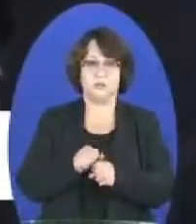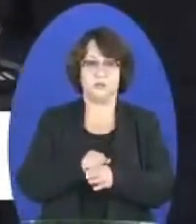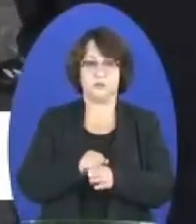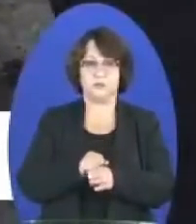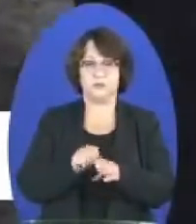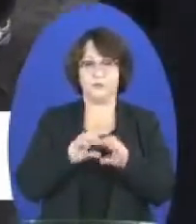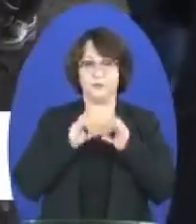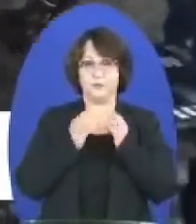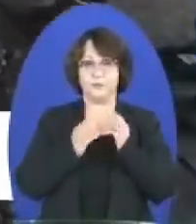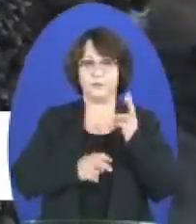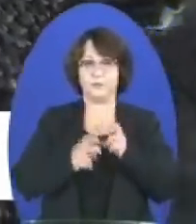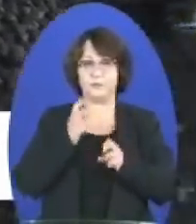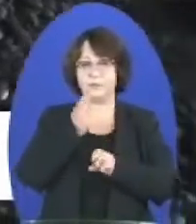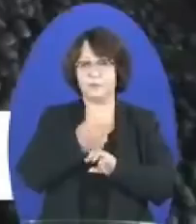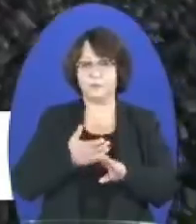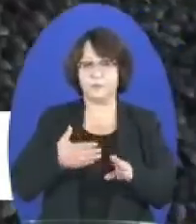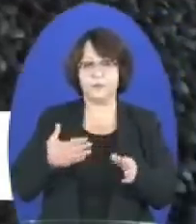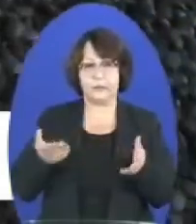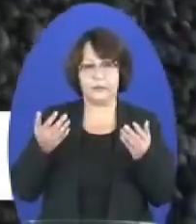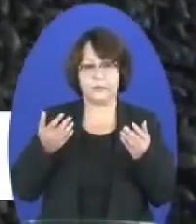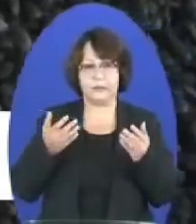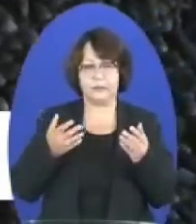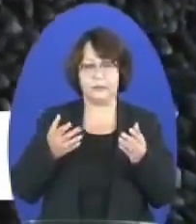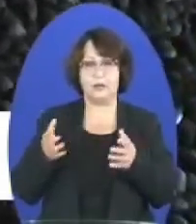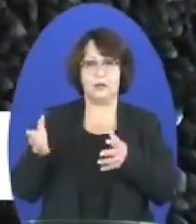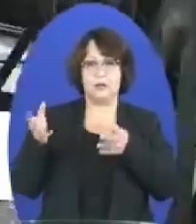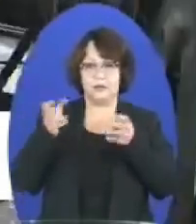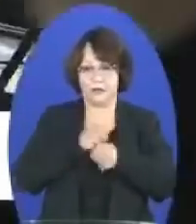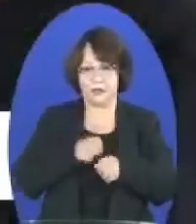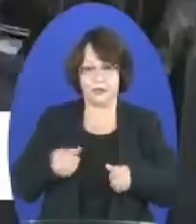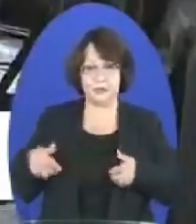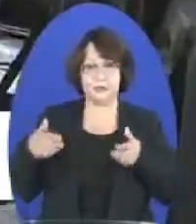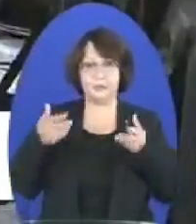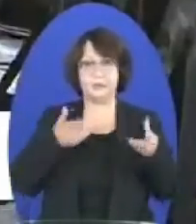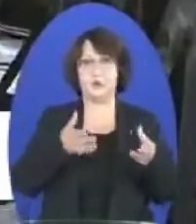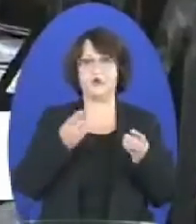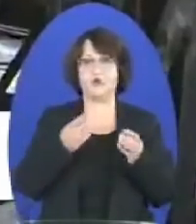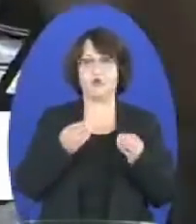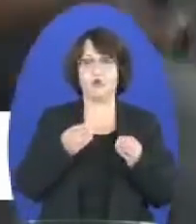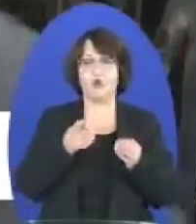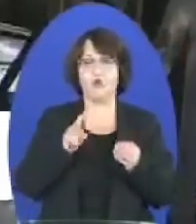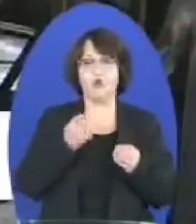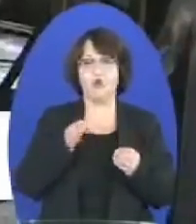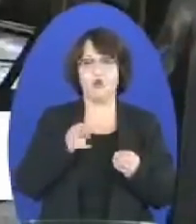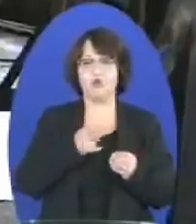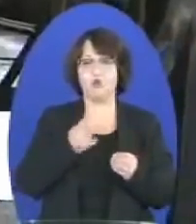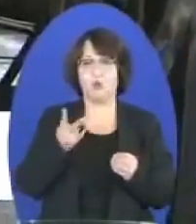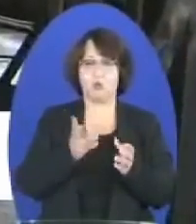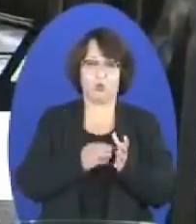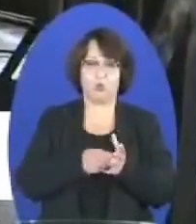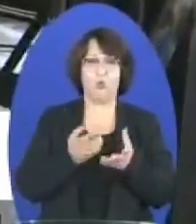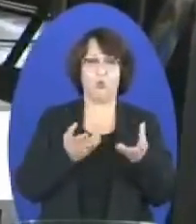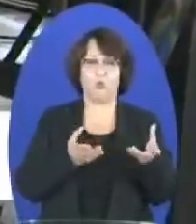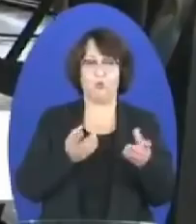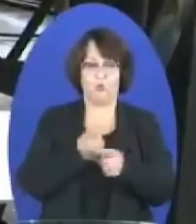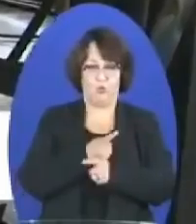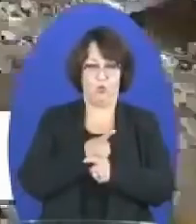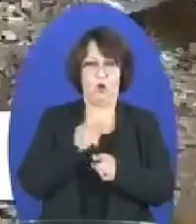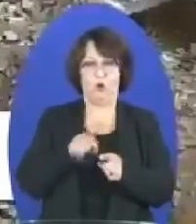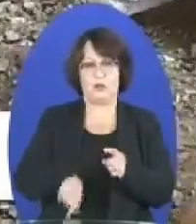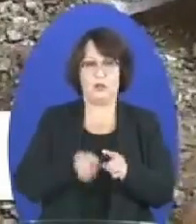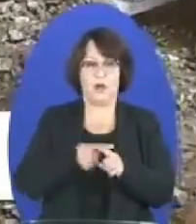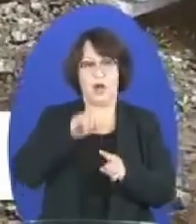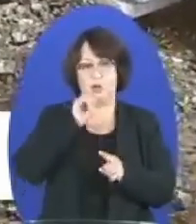жил шахмал төлөвчний эрэлт их байсан учраас хатаахт амжилгаас иргэдийн гарт дутуу боловсруулсан хөлдөө нүрс очиж хүндрэл үүсэж байсан. Энэ жил дахин